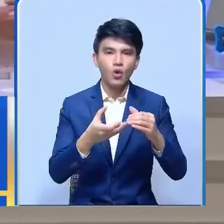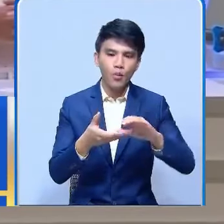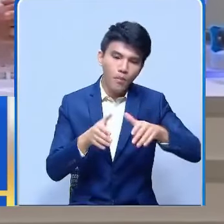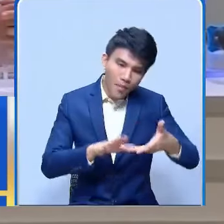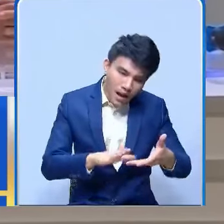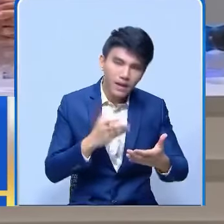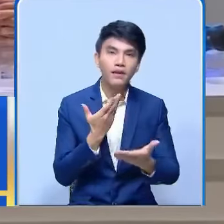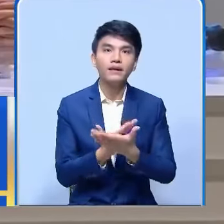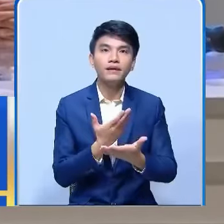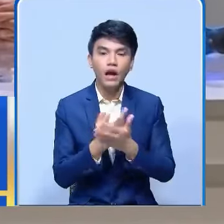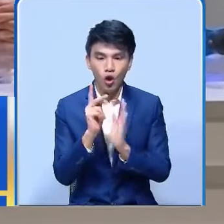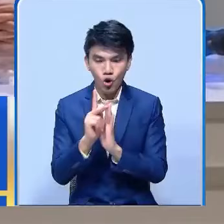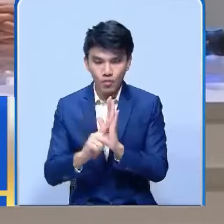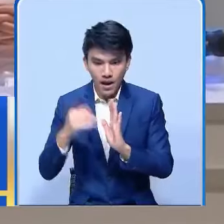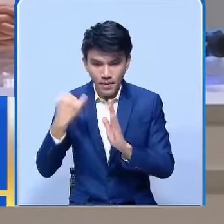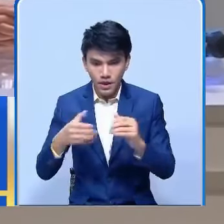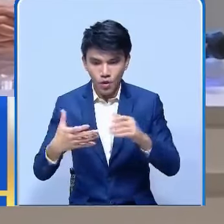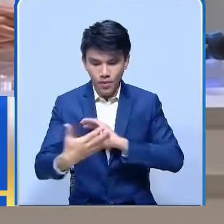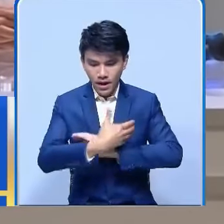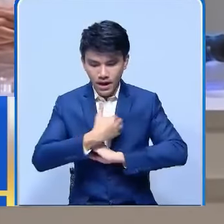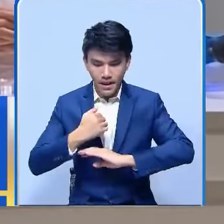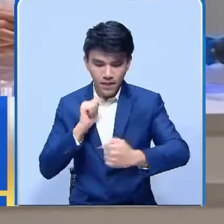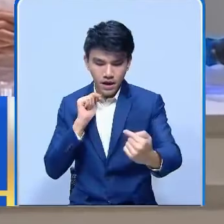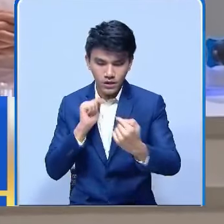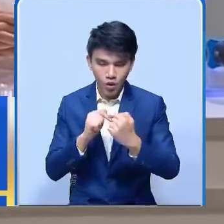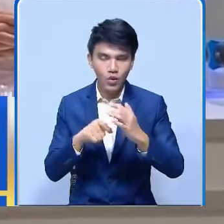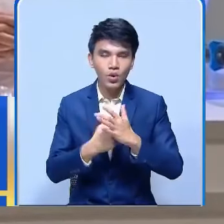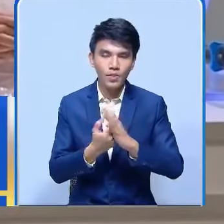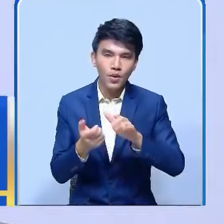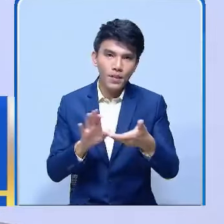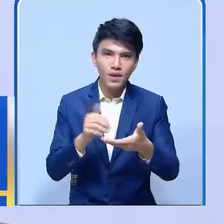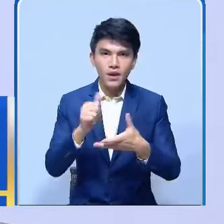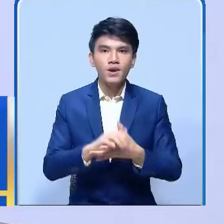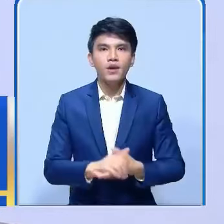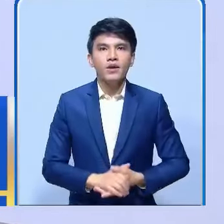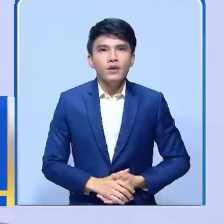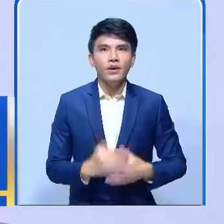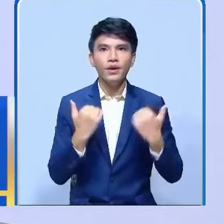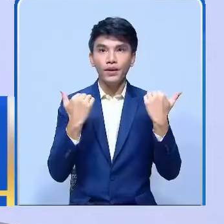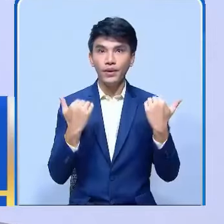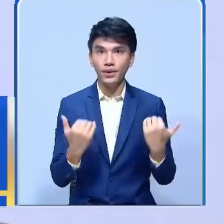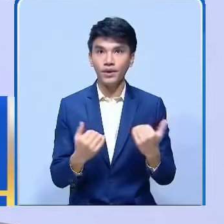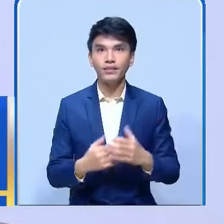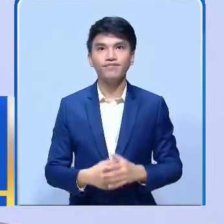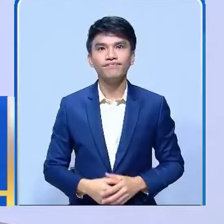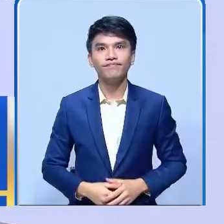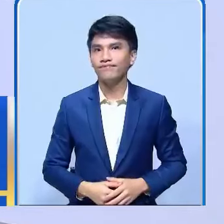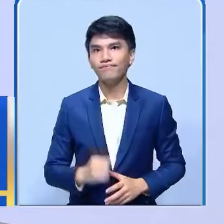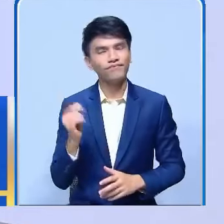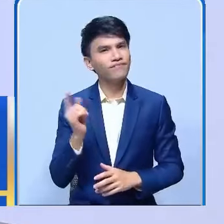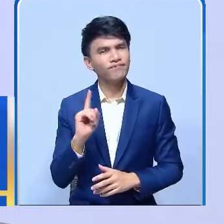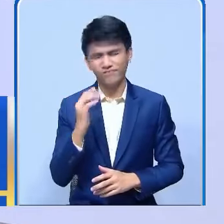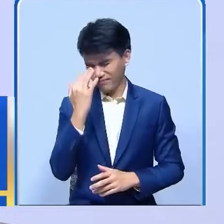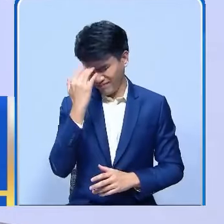เป็นเงินที่ไม่ชอบด้วยกฎหมายพรรคการเมืองโดยตรงก็ต้องเป็นเหตุให้ยุบพรรคค่ะ ยังไงก็ตามตอนนี้ก็มีกระแสวิพากษ์วิจารณ์ว่าเอ๊ะทำไมกร